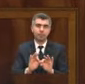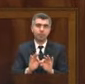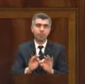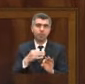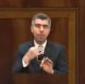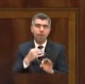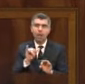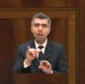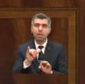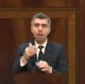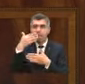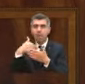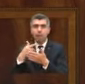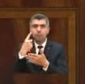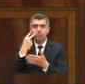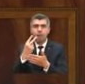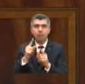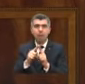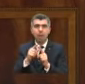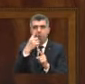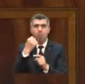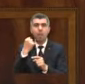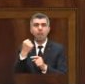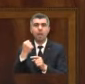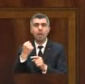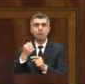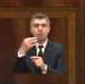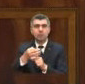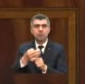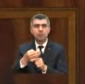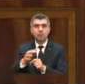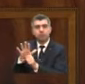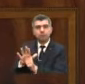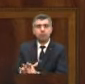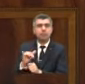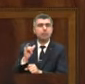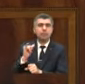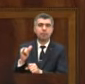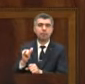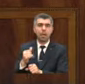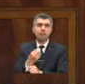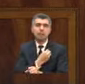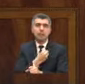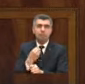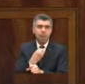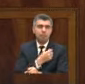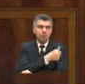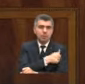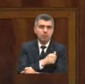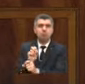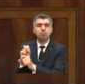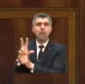بانتمائه للوطن؟ علاش المواطن كيحس أنه محقور؟ علاش الأطباء والكفاءات كيهاجروا